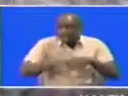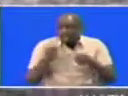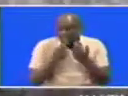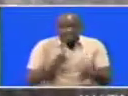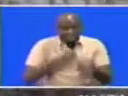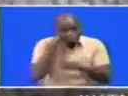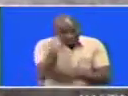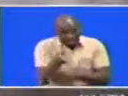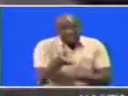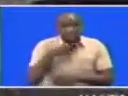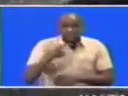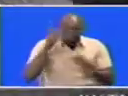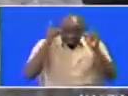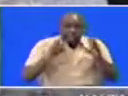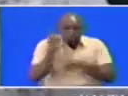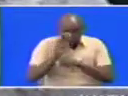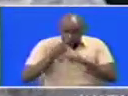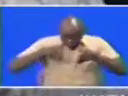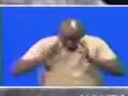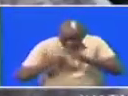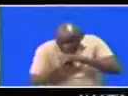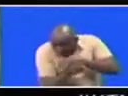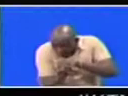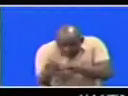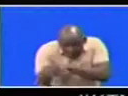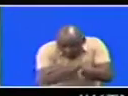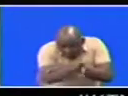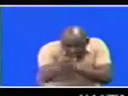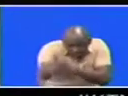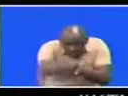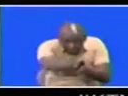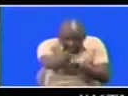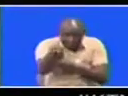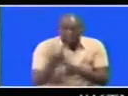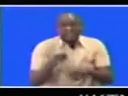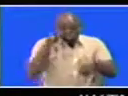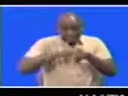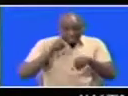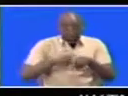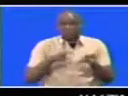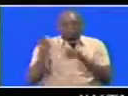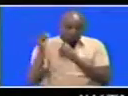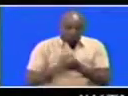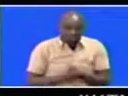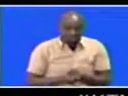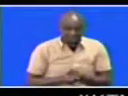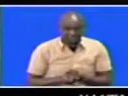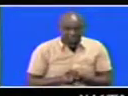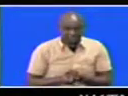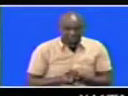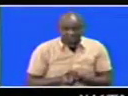hapo utalazimika kutumia njia za chini kwa chini ama za ndani kwa ndani unapoondoka.